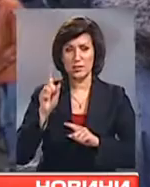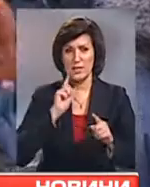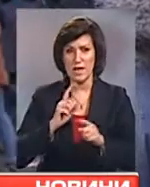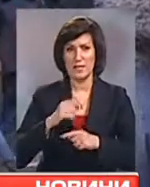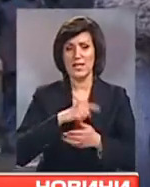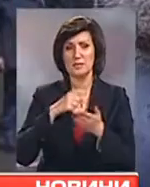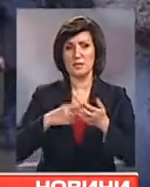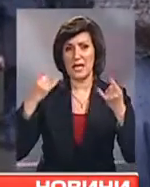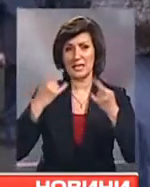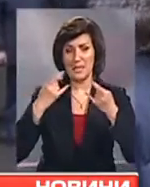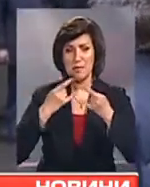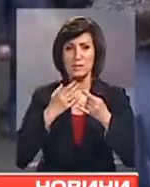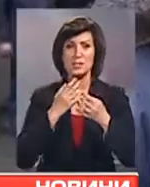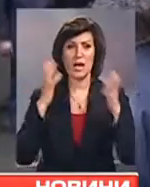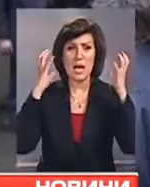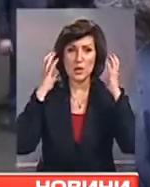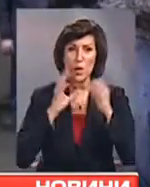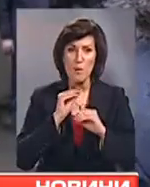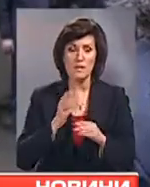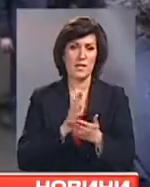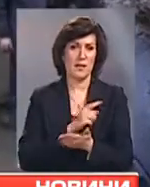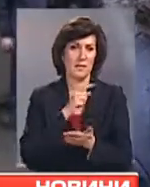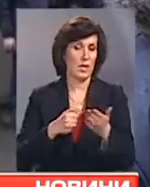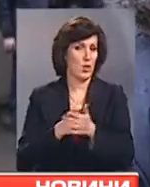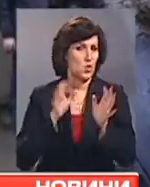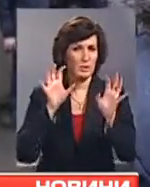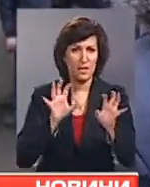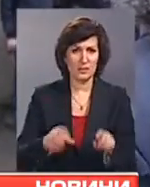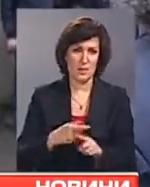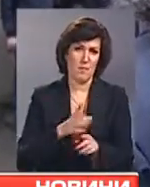питань телебачення і радіомовлення. Очевидно, є певні питання до законодавства, які мають бути вирішені.